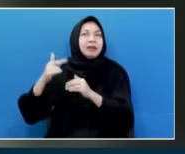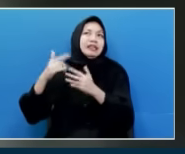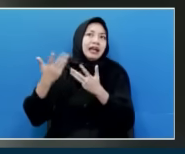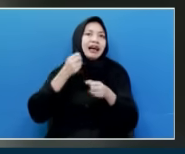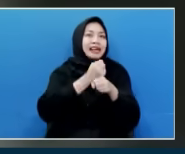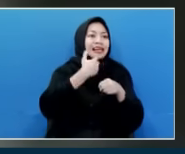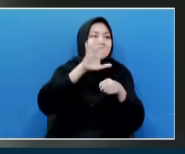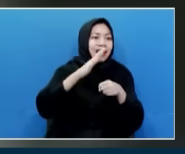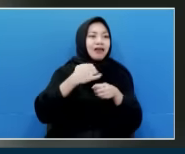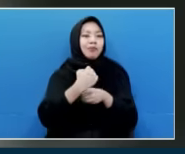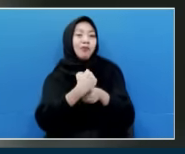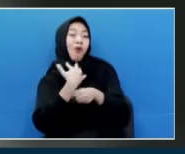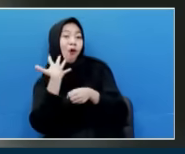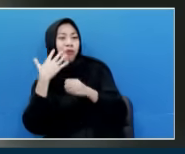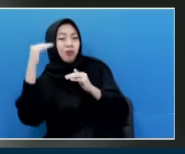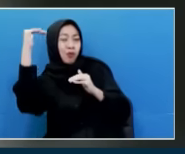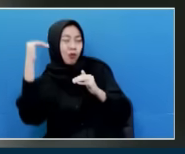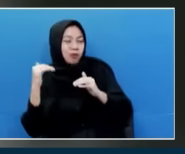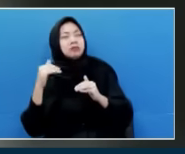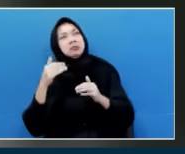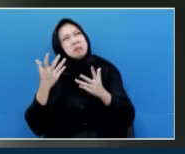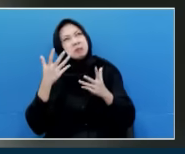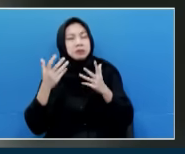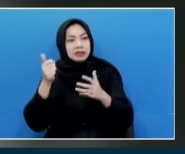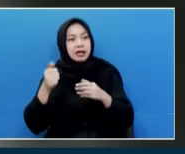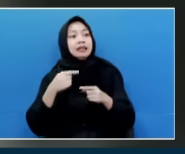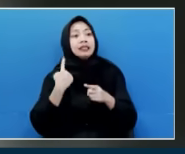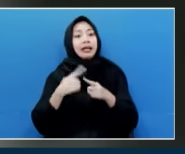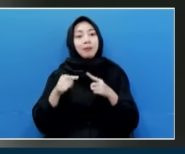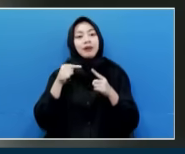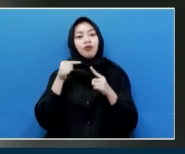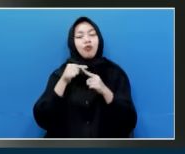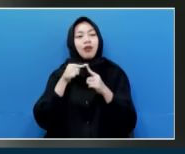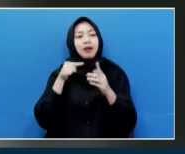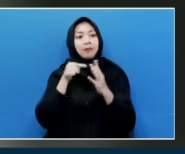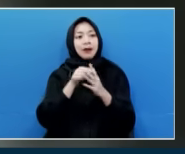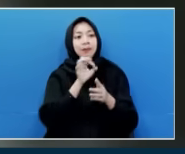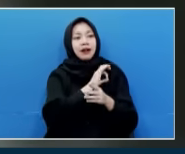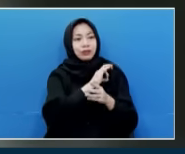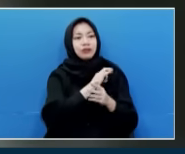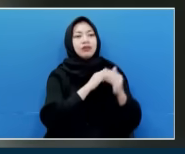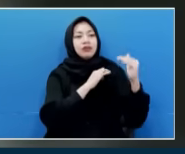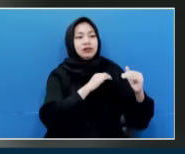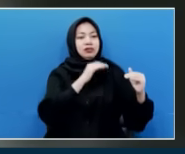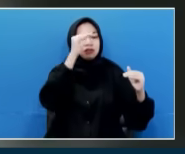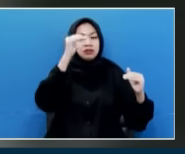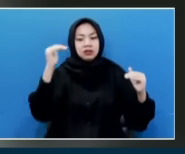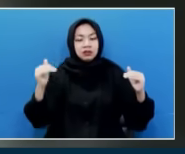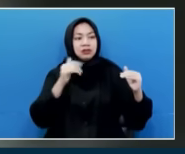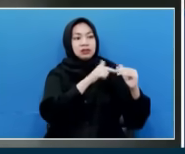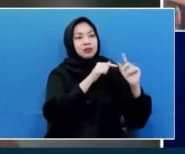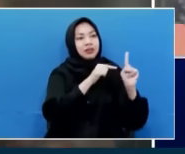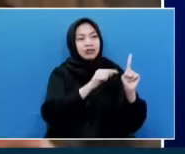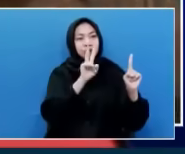Gerindra ee tapi kalau untuk Pilpres menurut saya ya pasti ada usaha-usaha atau strategi yang